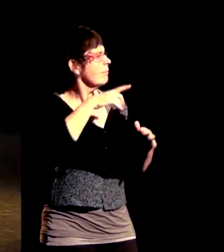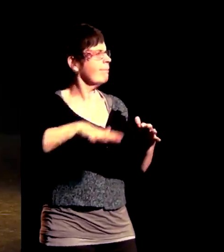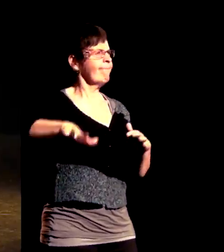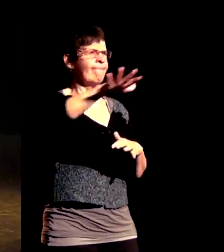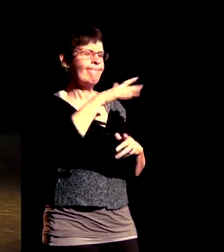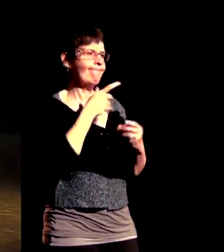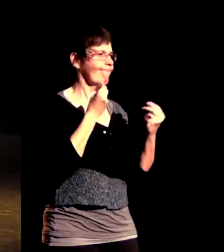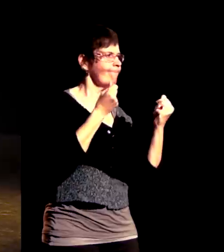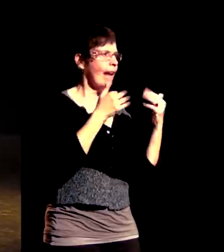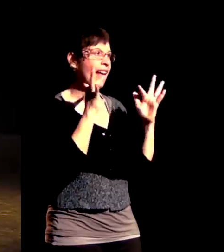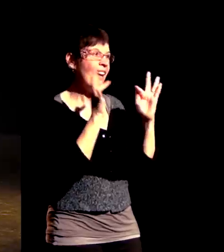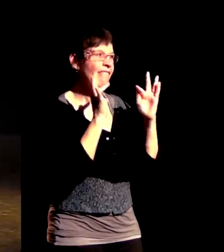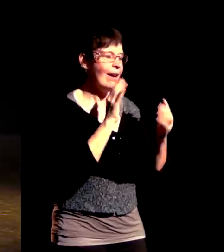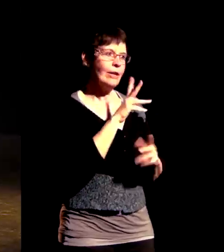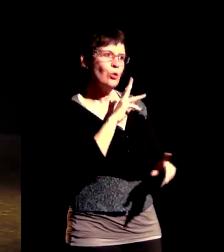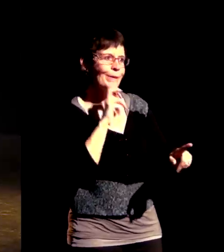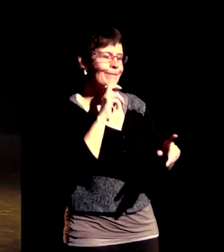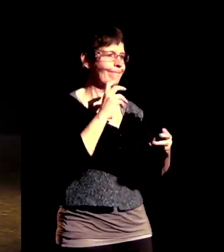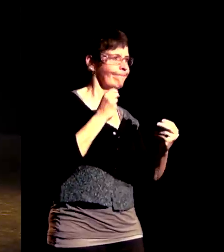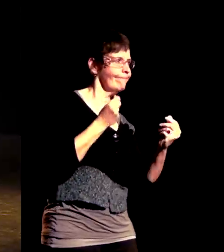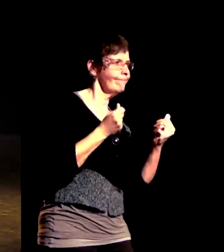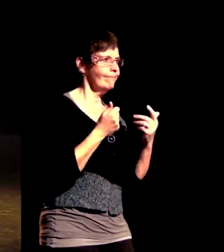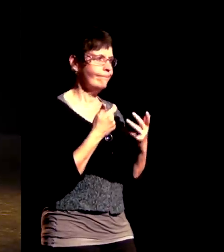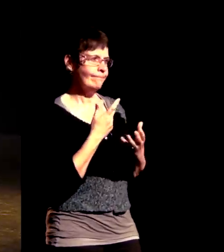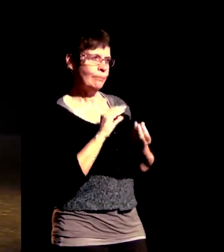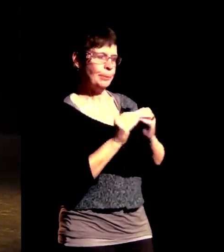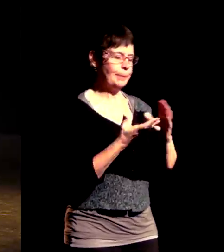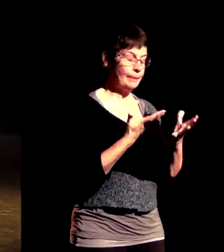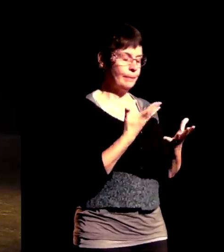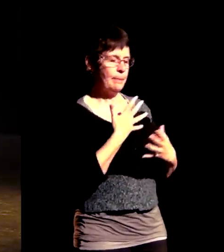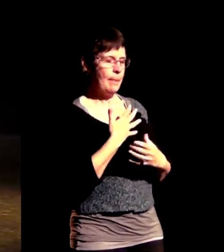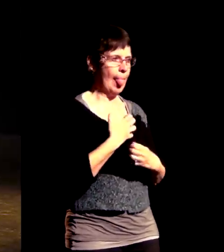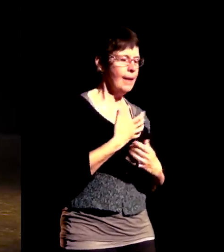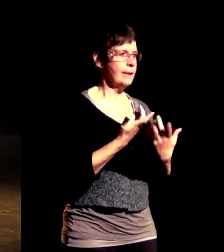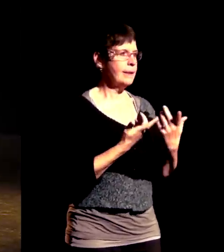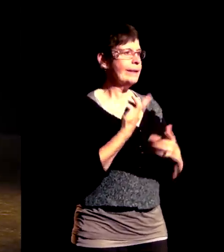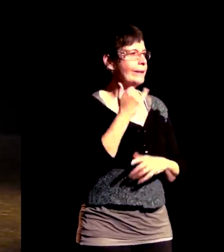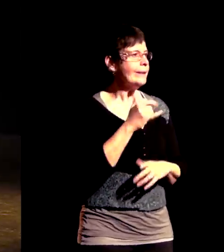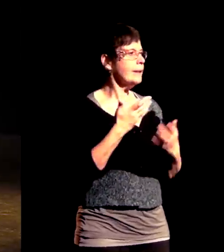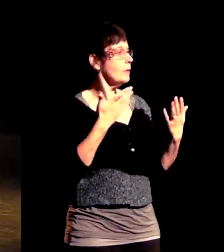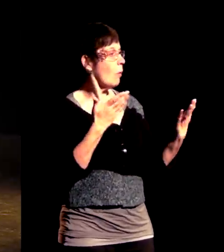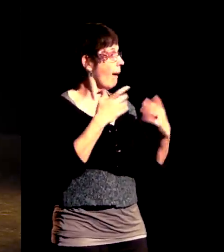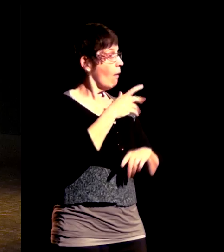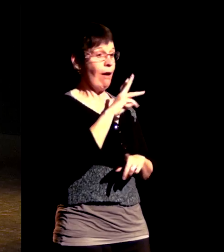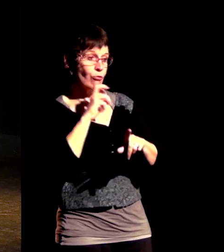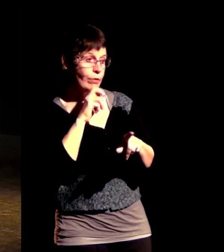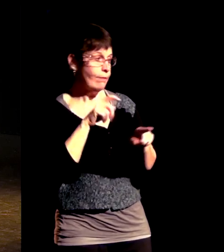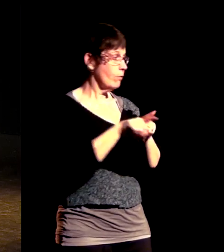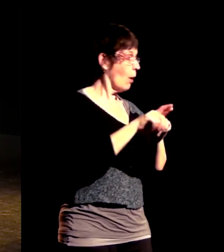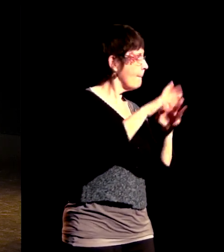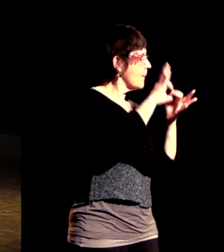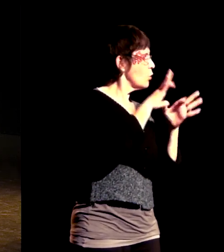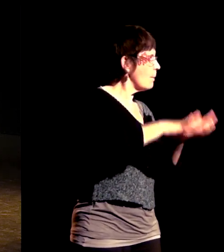des Juifs, qu'il est difficile que si on caricaturait les Juifs comme on caricature les musulmans, ça ferait un tollé bien plus grand. Enfin, on voit bien qu'il y a ce deux poids,